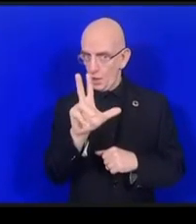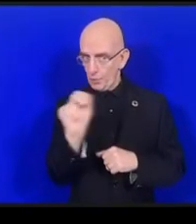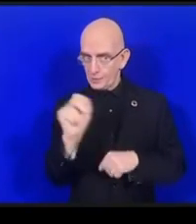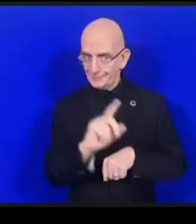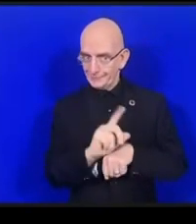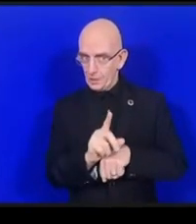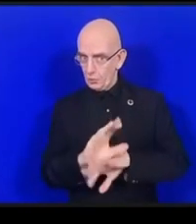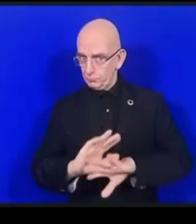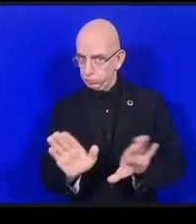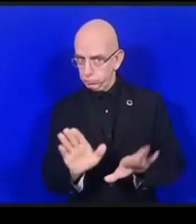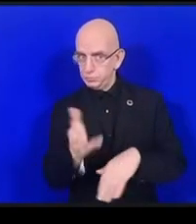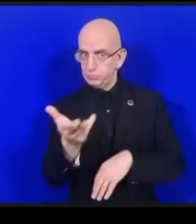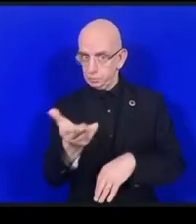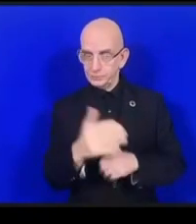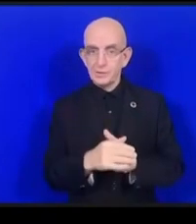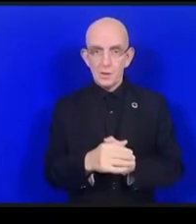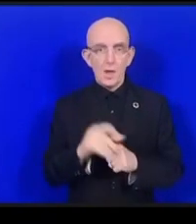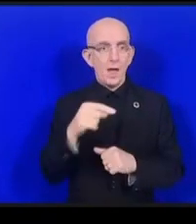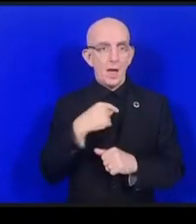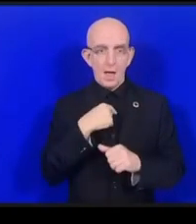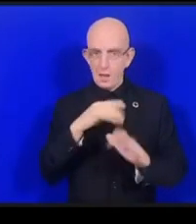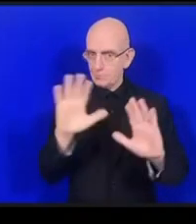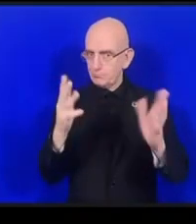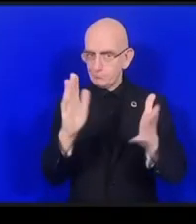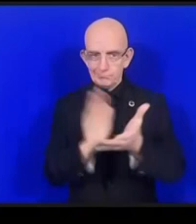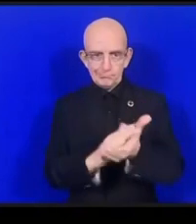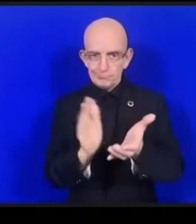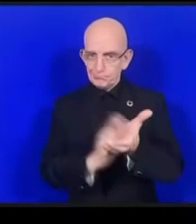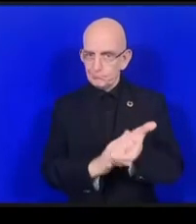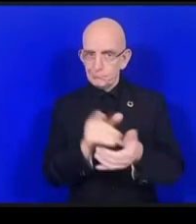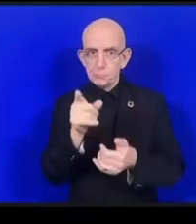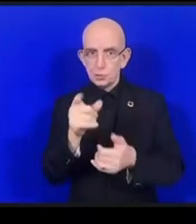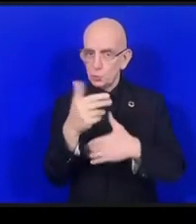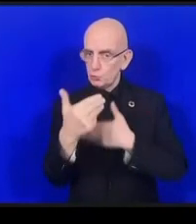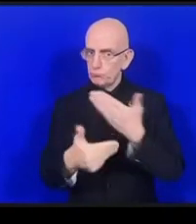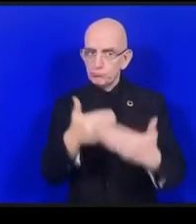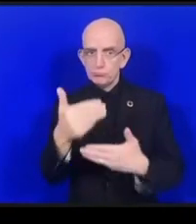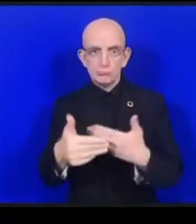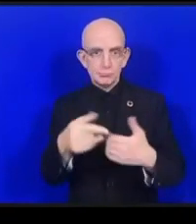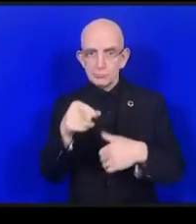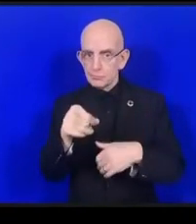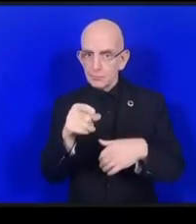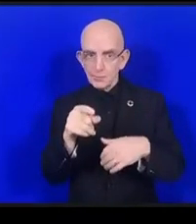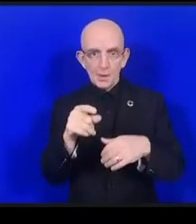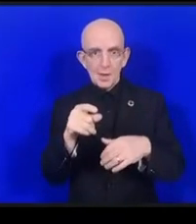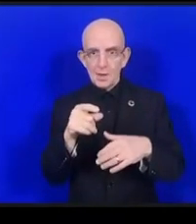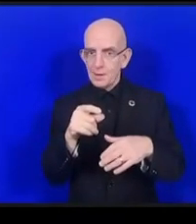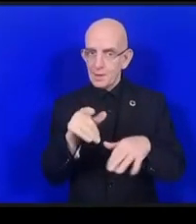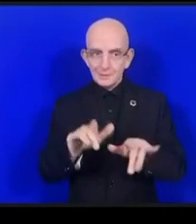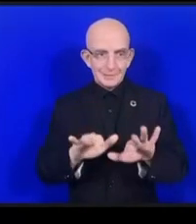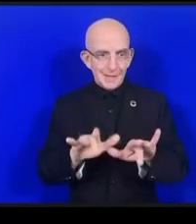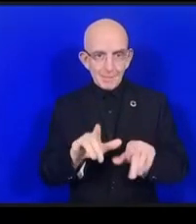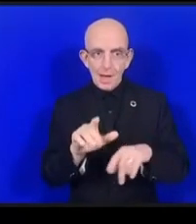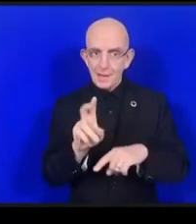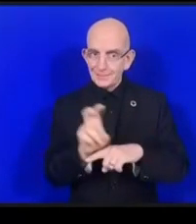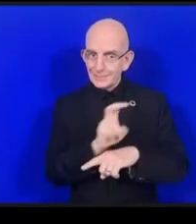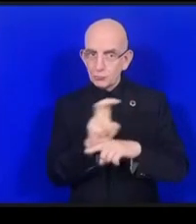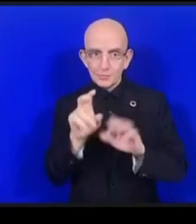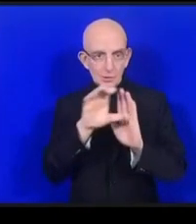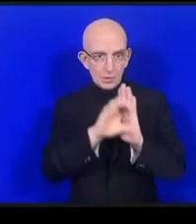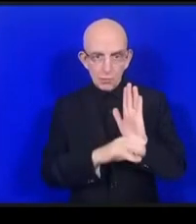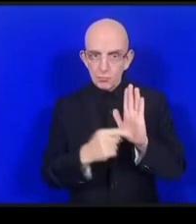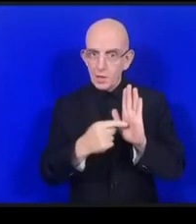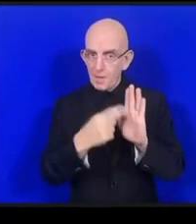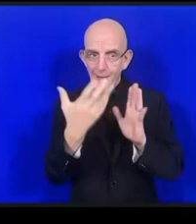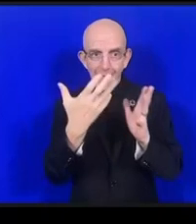секунды Если бы вы создали образовательную программу по кибербезопасности Если вы это сделаете Я